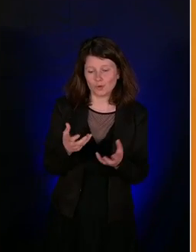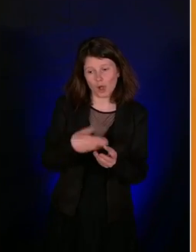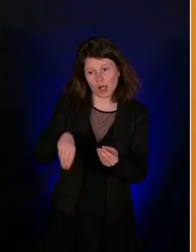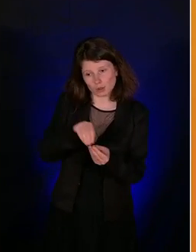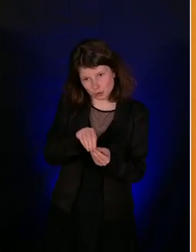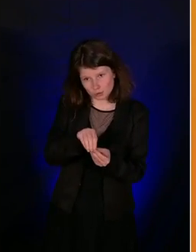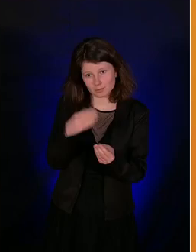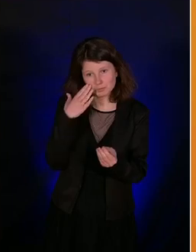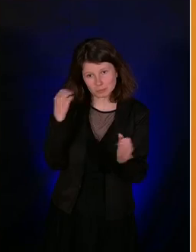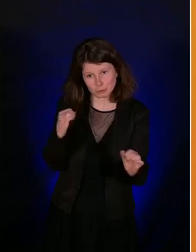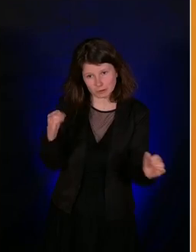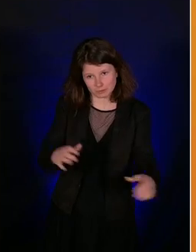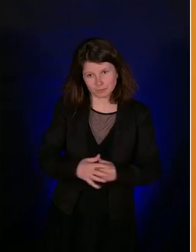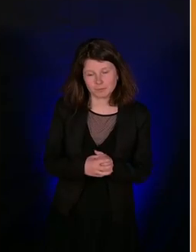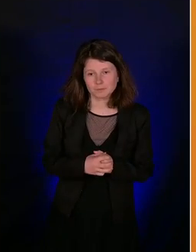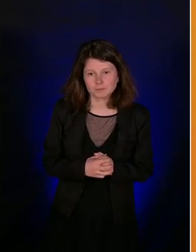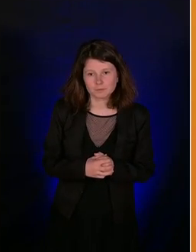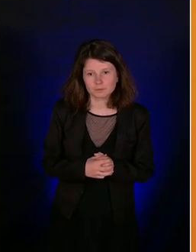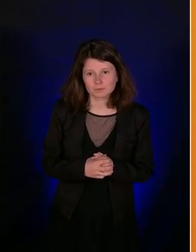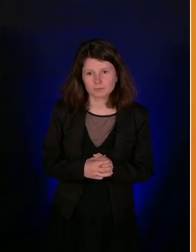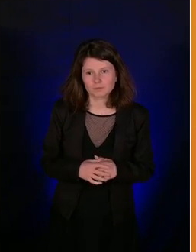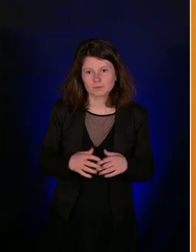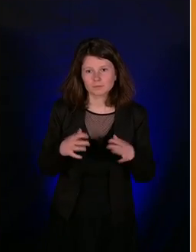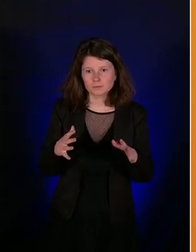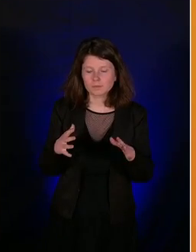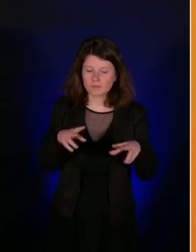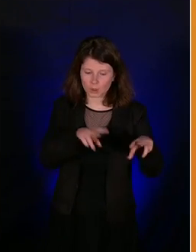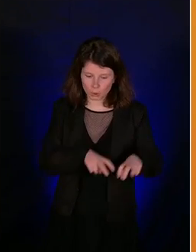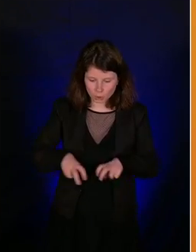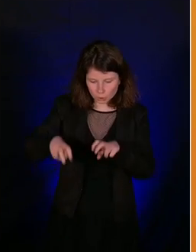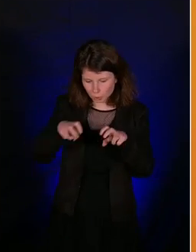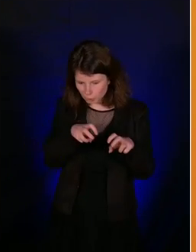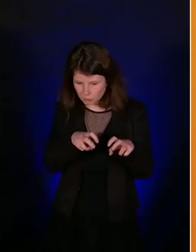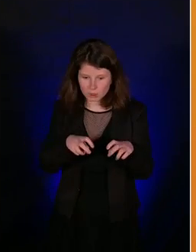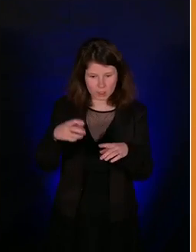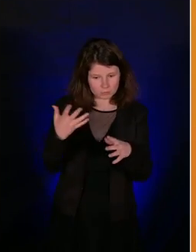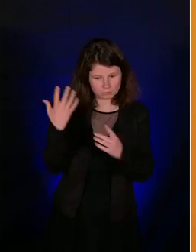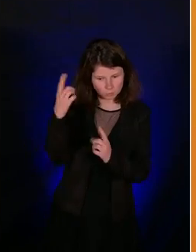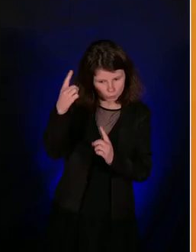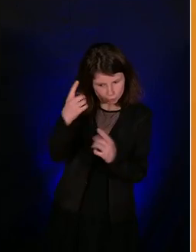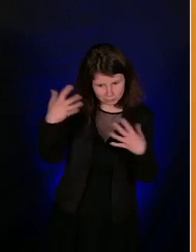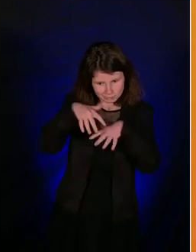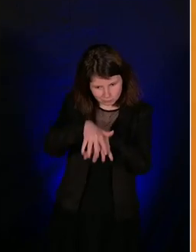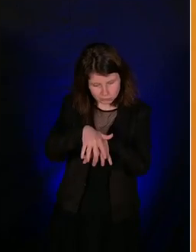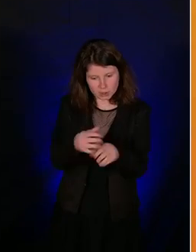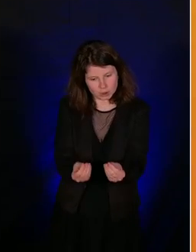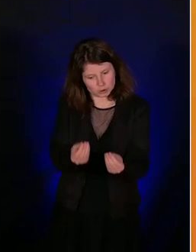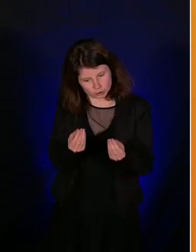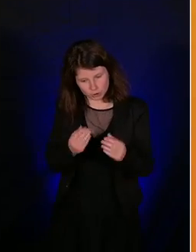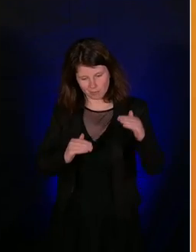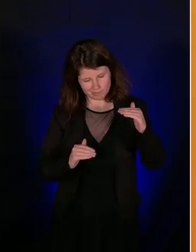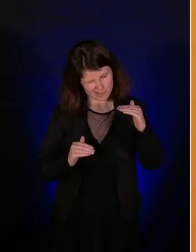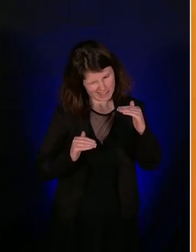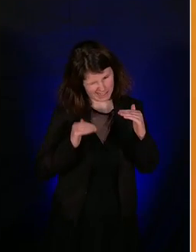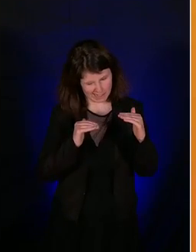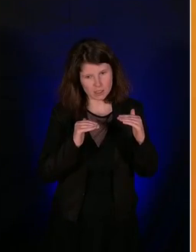c'est possible la recherche permanente de la convergence deslutes doit nous permettre d'élever notre rapport de force et nécessite